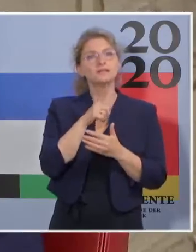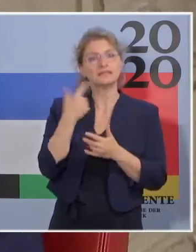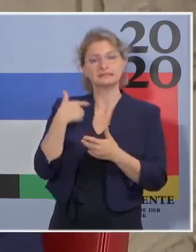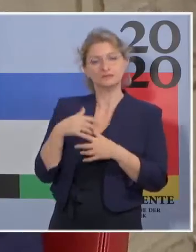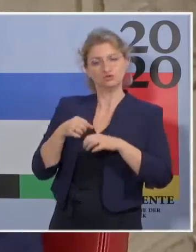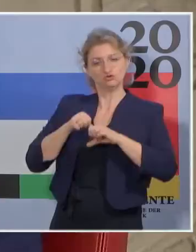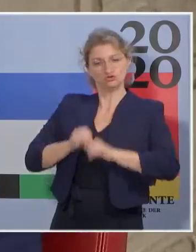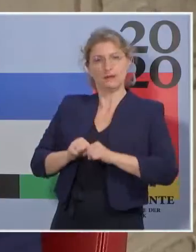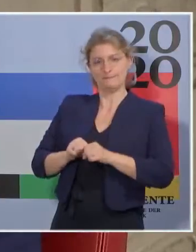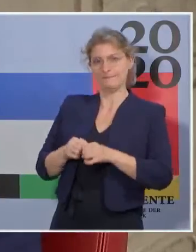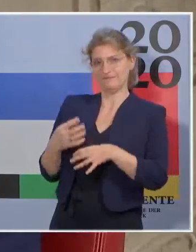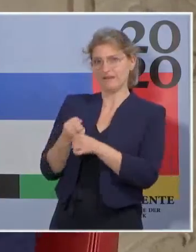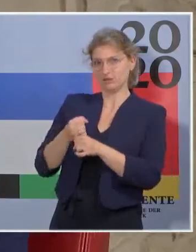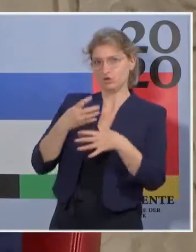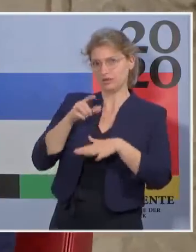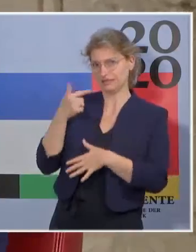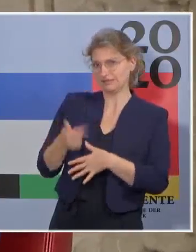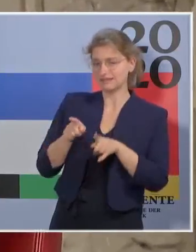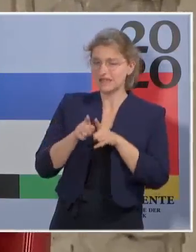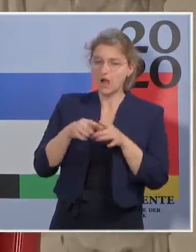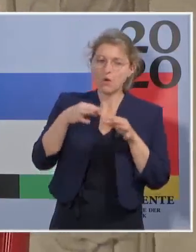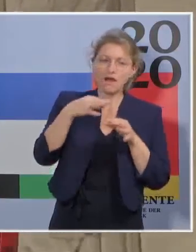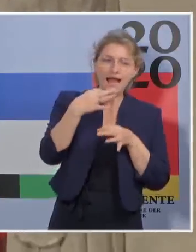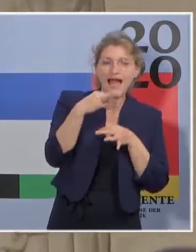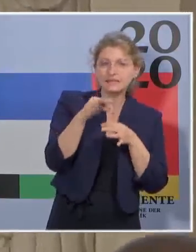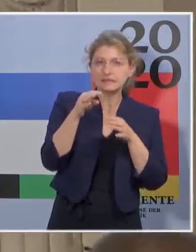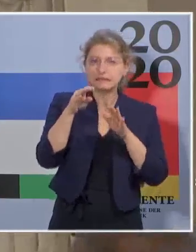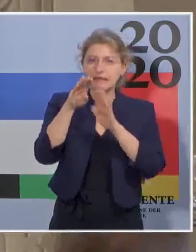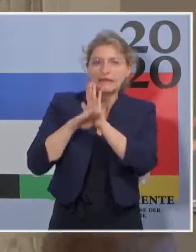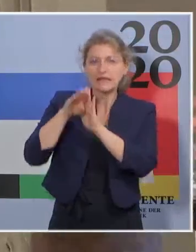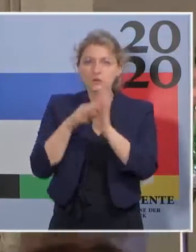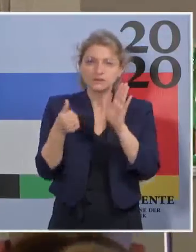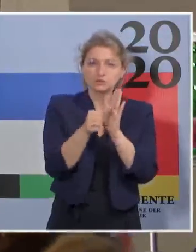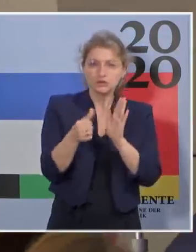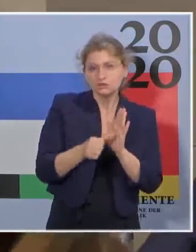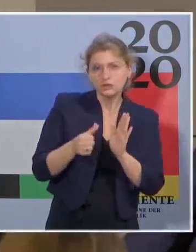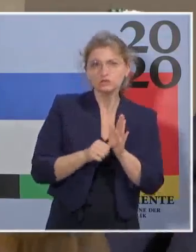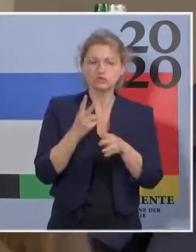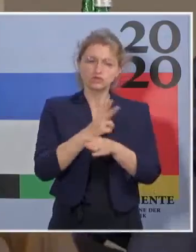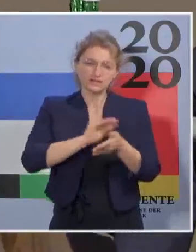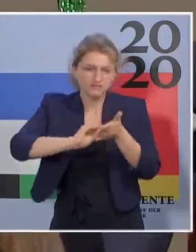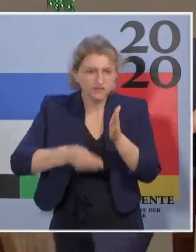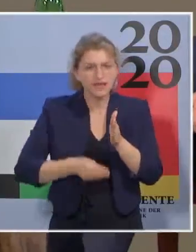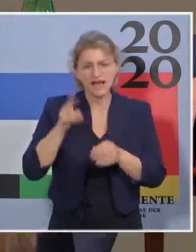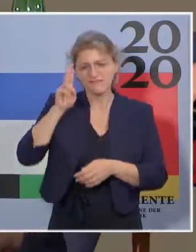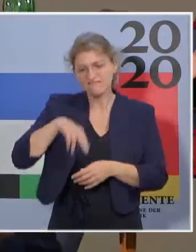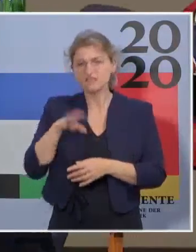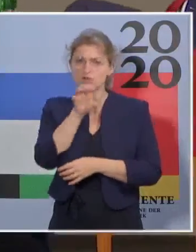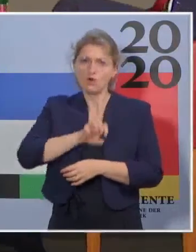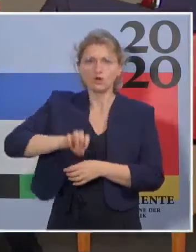des BVG, sondern auch aus vielen Einzelregelungen, staatsvertraglichen Regelungen, Staatsvertrag von Wien,